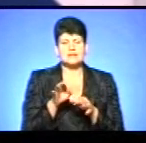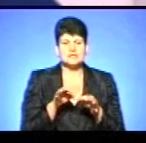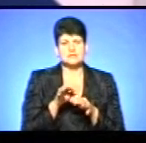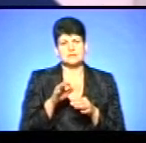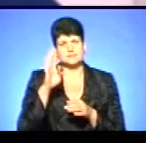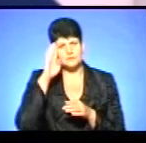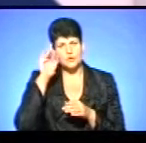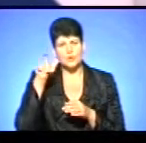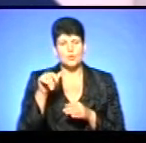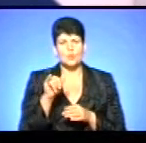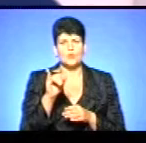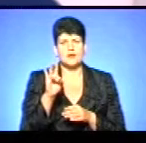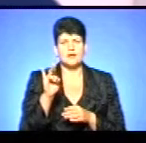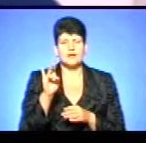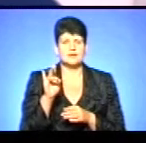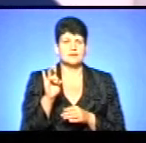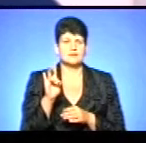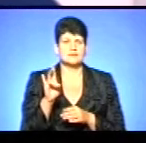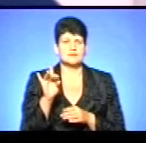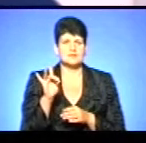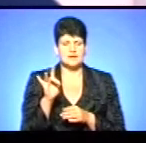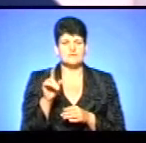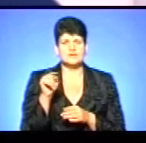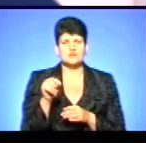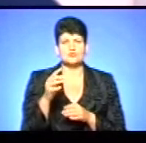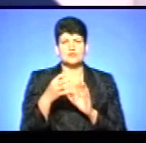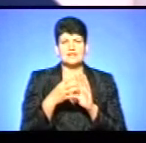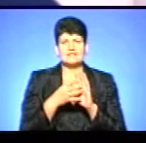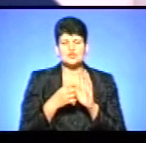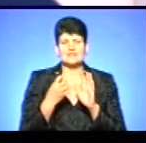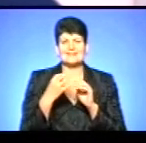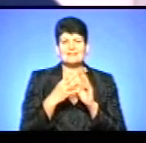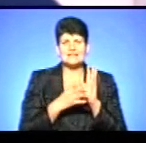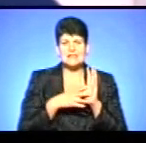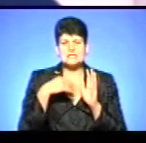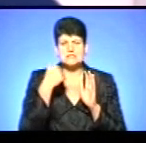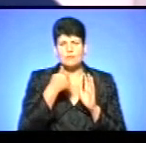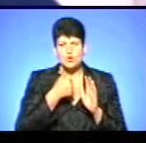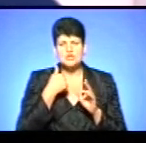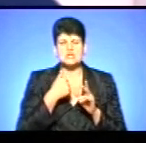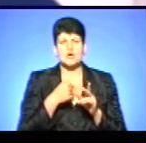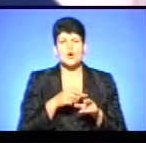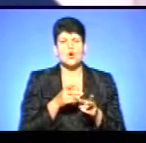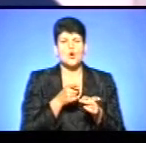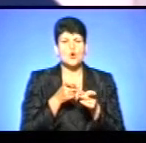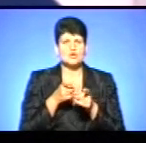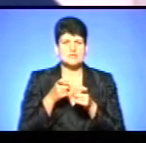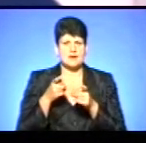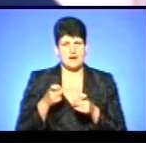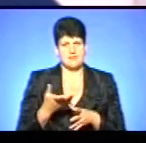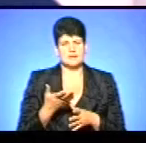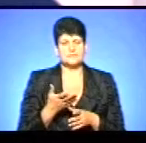у 1919 році розстріляли більшовики. За його словами, загиблі військовополонені з Центральної і Східної